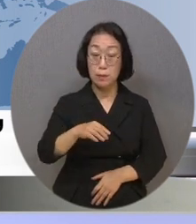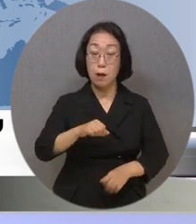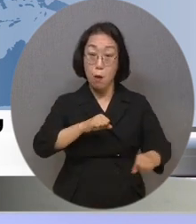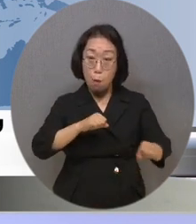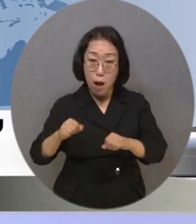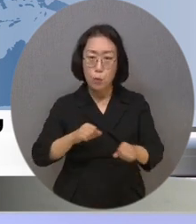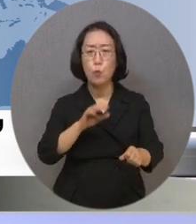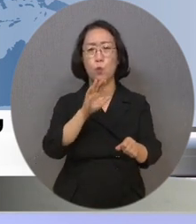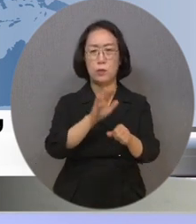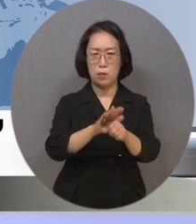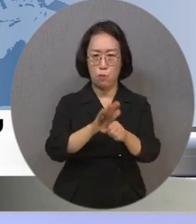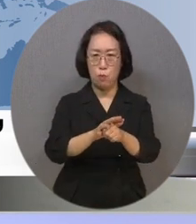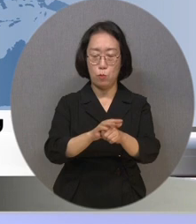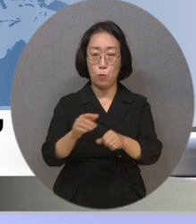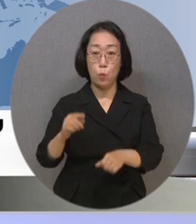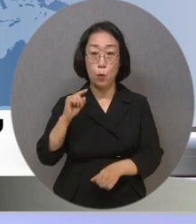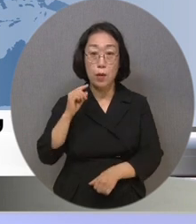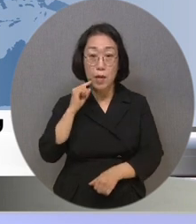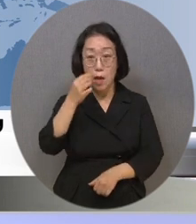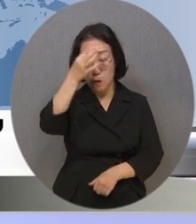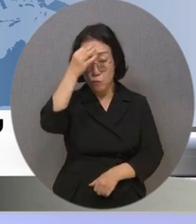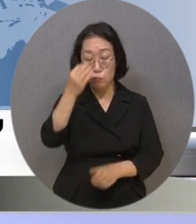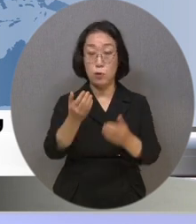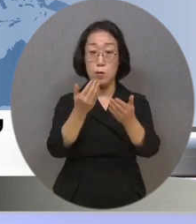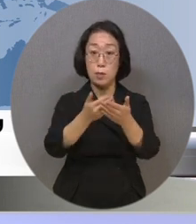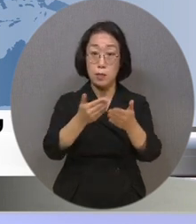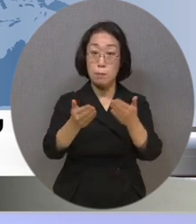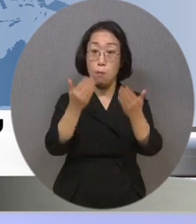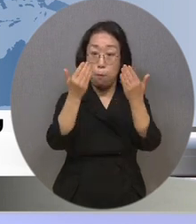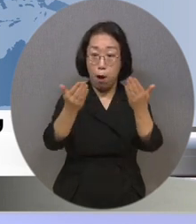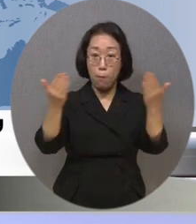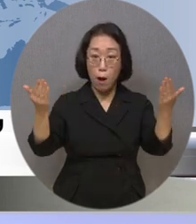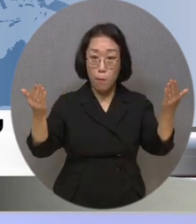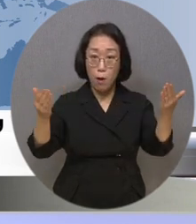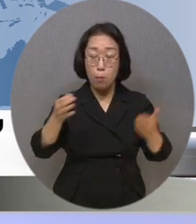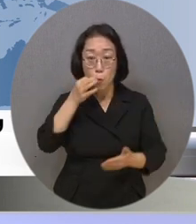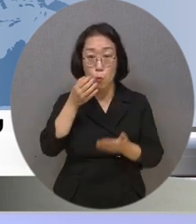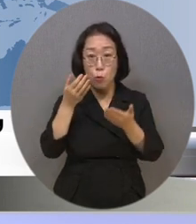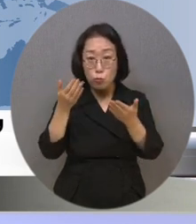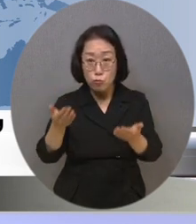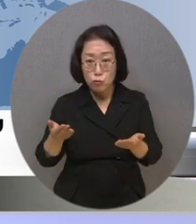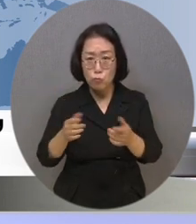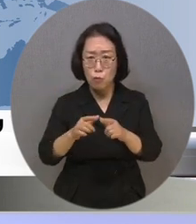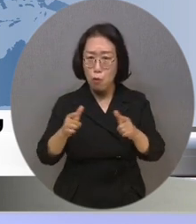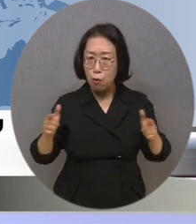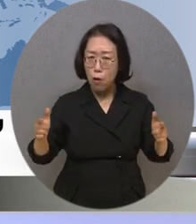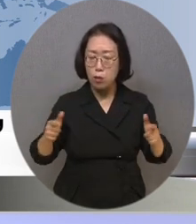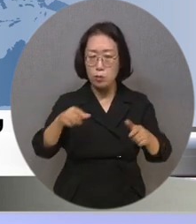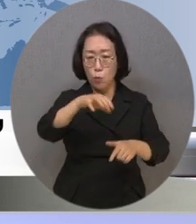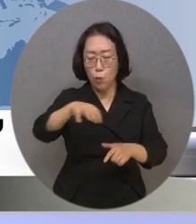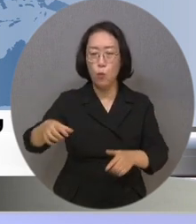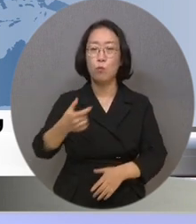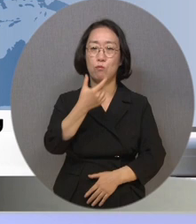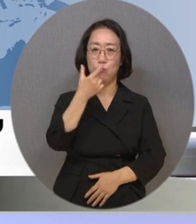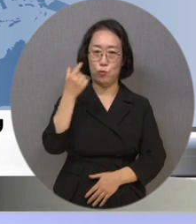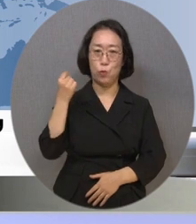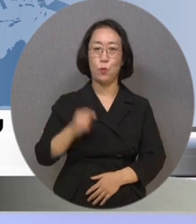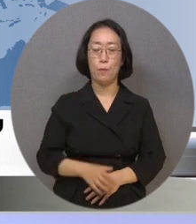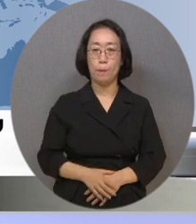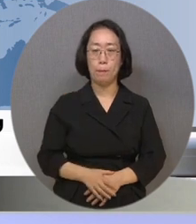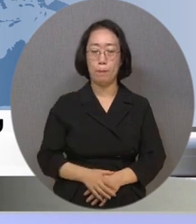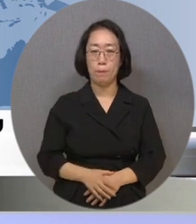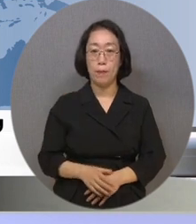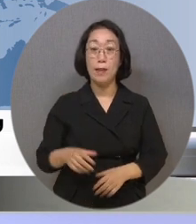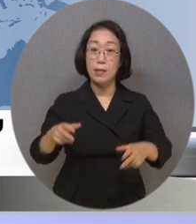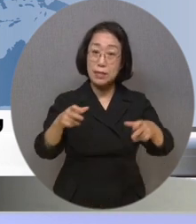대한 지원도, 장애 예술인들의 작품이 대중들에게 선보이고 인정받을 수 있는 자리도 부족했기 때문인데요. 더